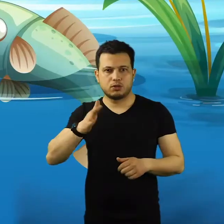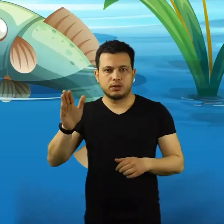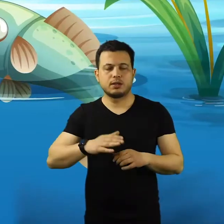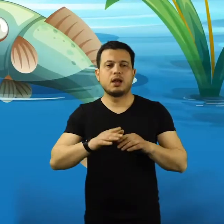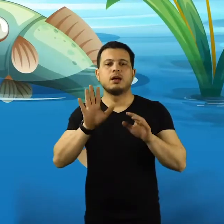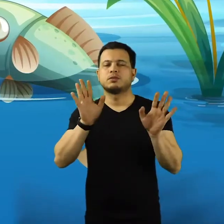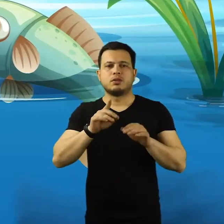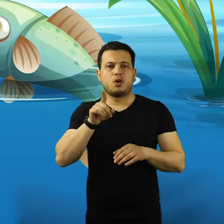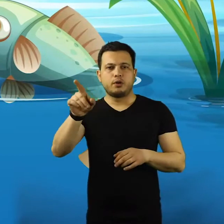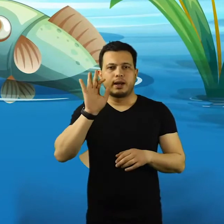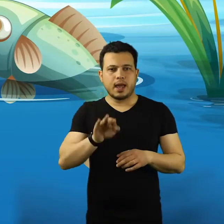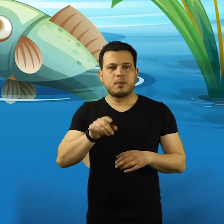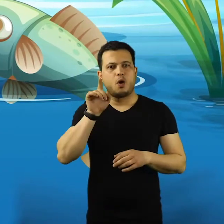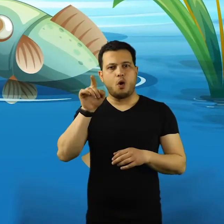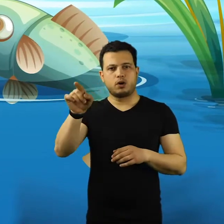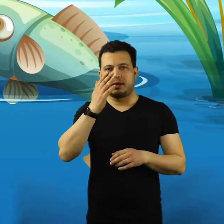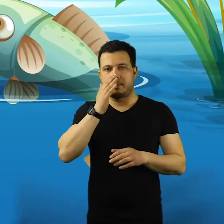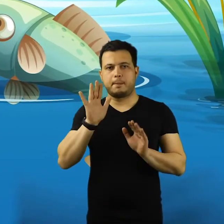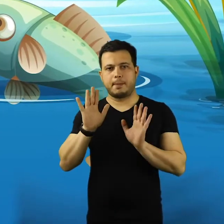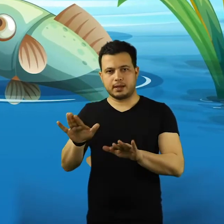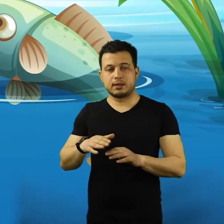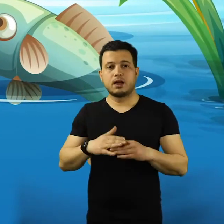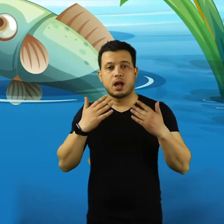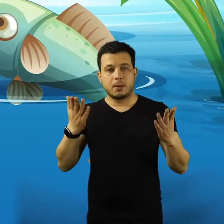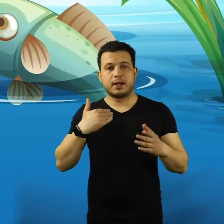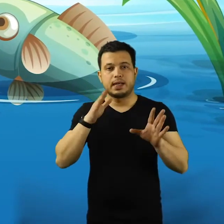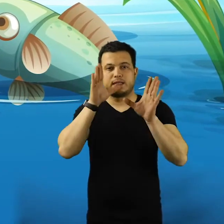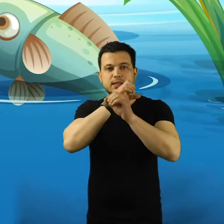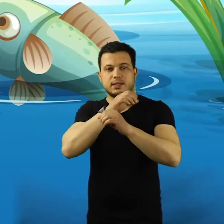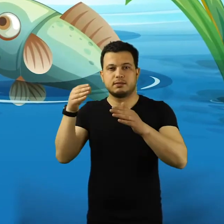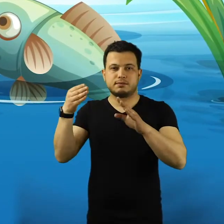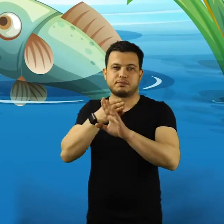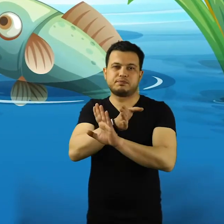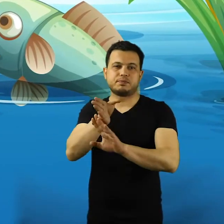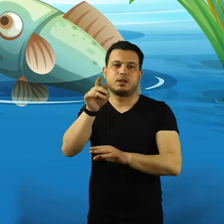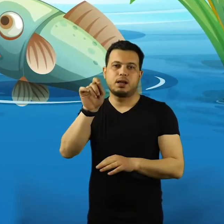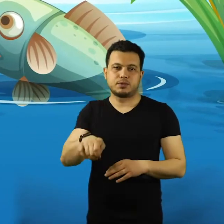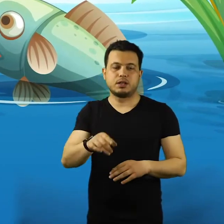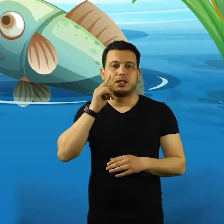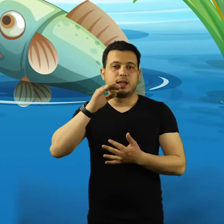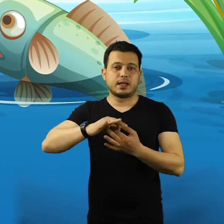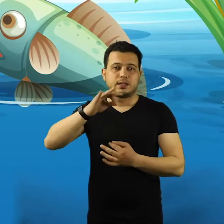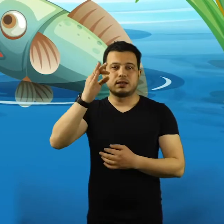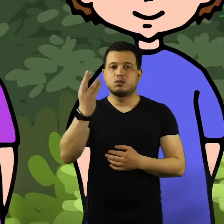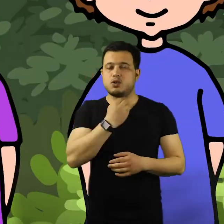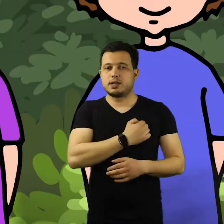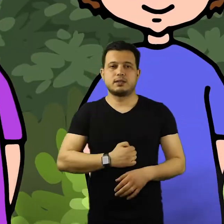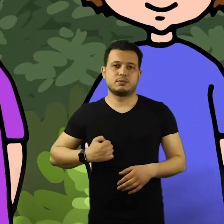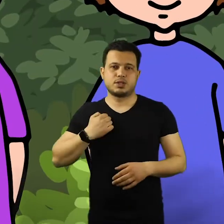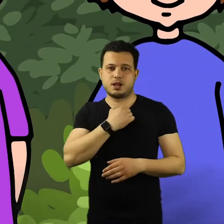Onlar hep oradaydı sevgili Şenören Ancak gizlenmişler Çünkü insanlara çok kızmışlar